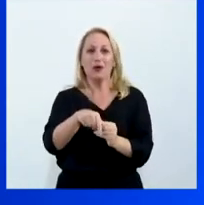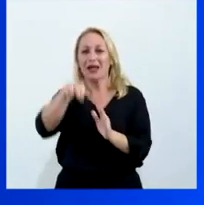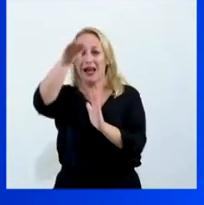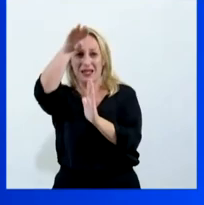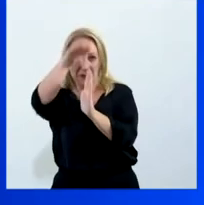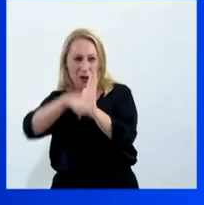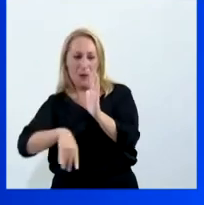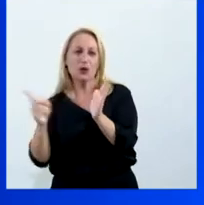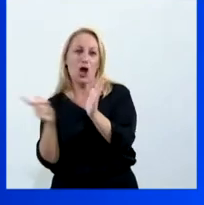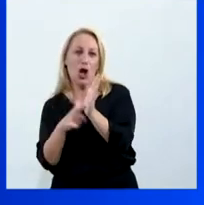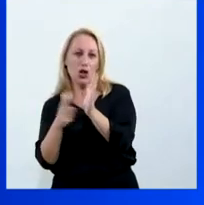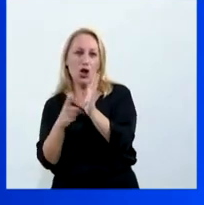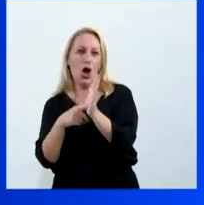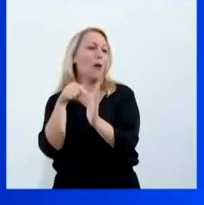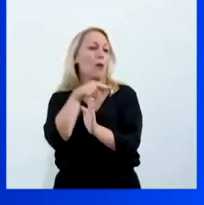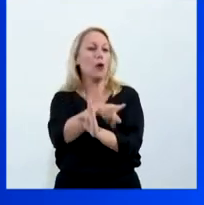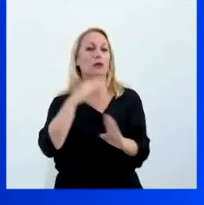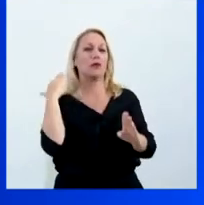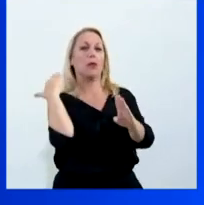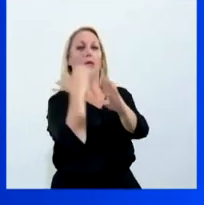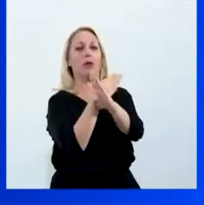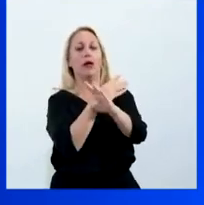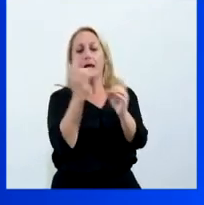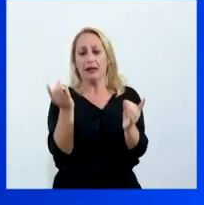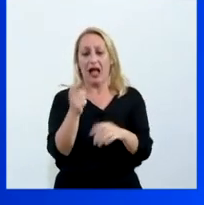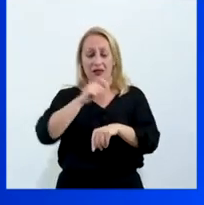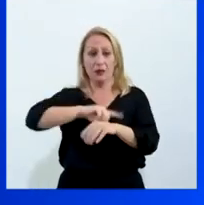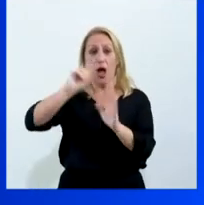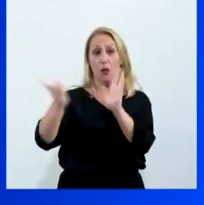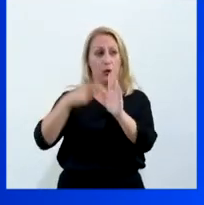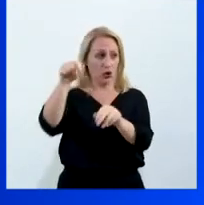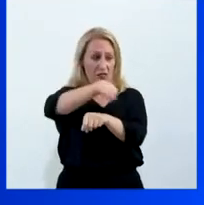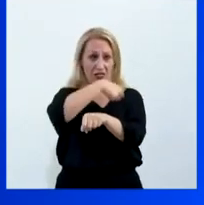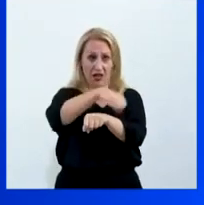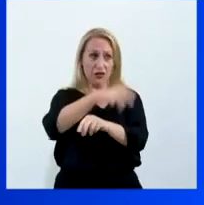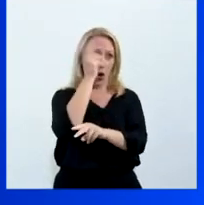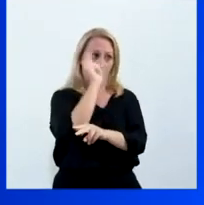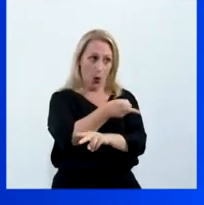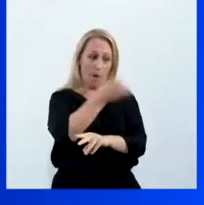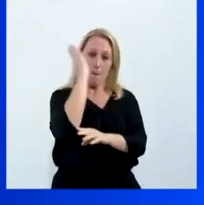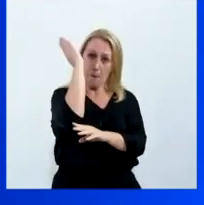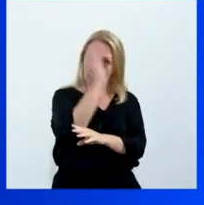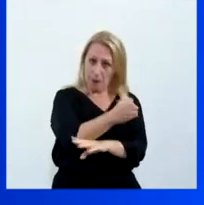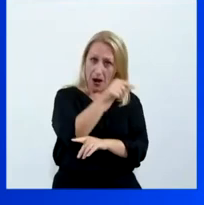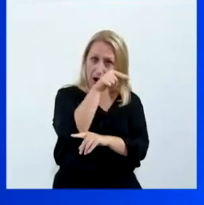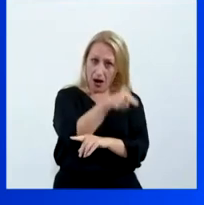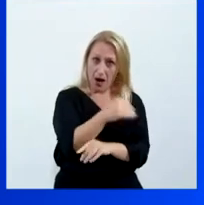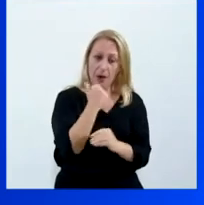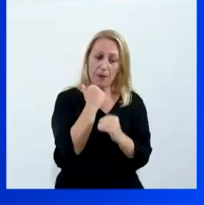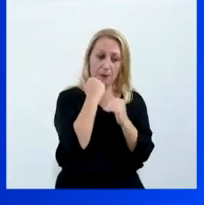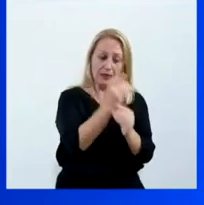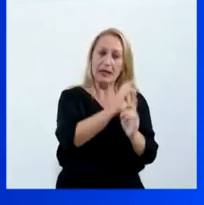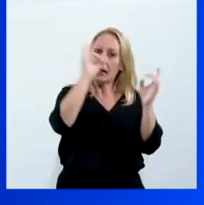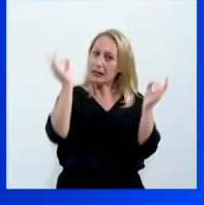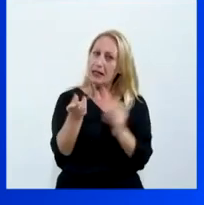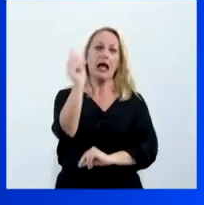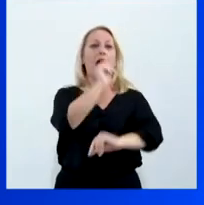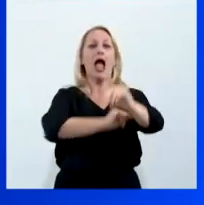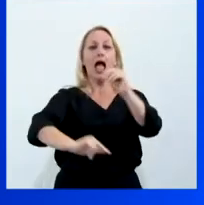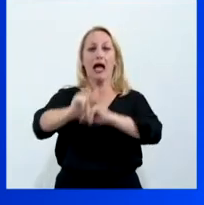οδηγηθούμε τελικά στο να μην μπορεί κάποιος ο οποίος είναι πρωτόδικα καταδικασμένος να ασκήσει τα καθήκοντά του, έστω και αν